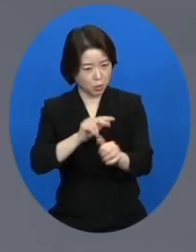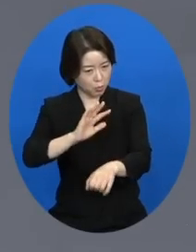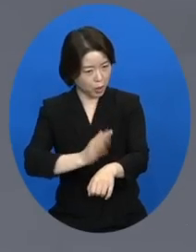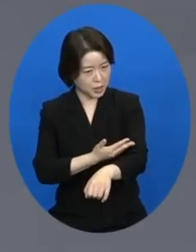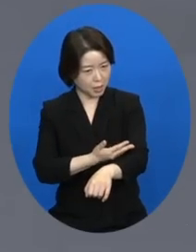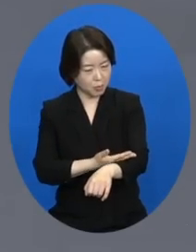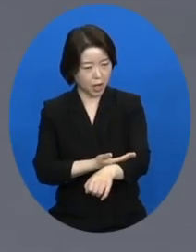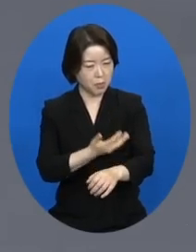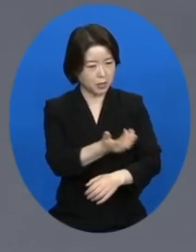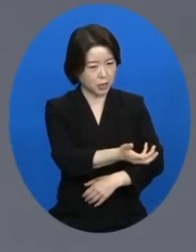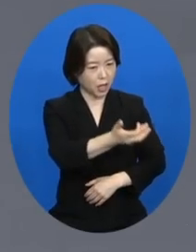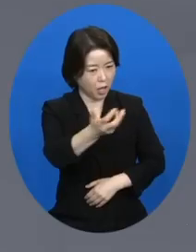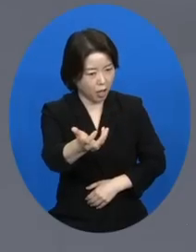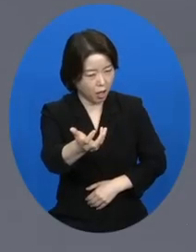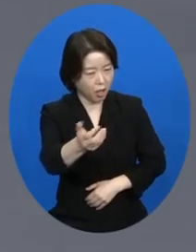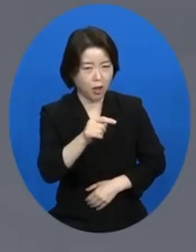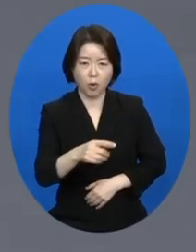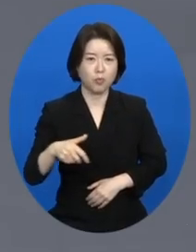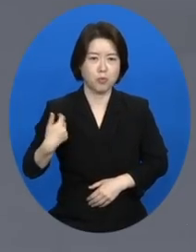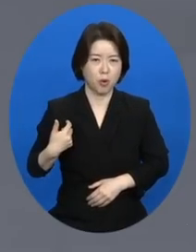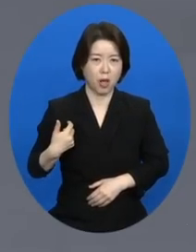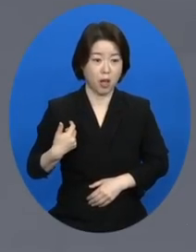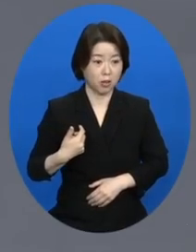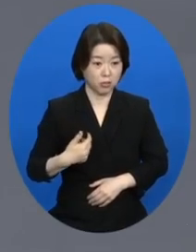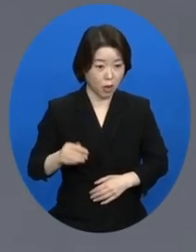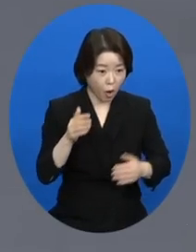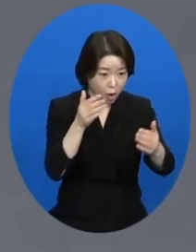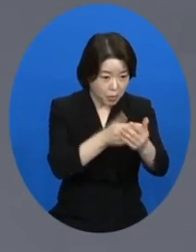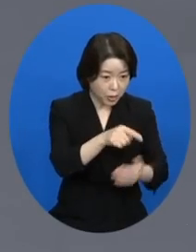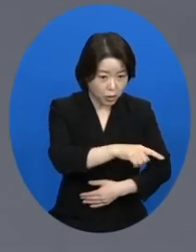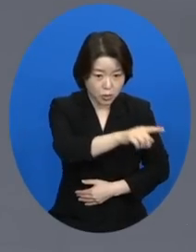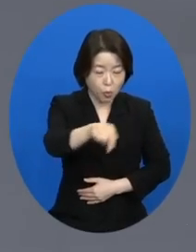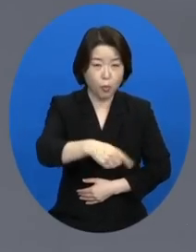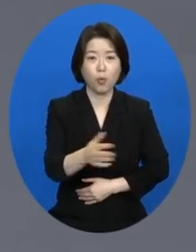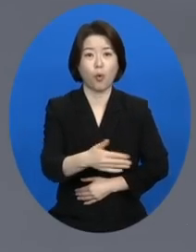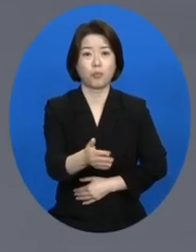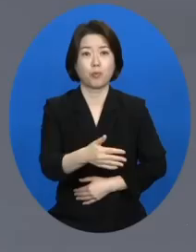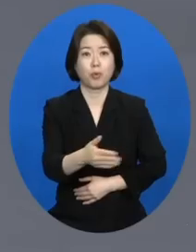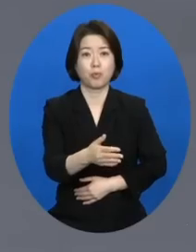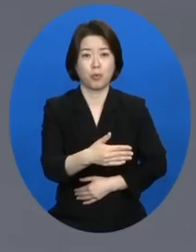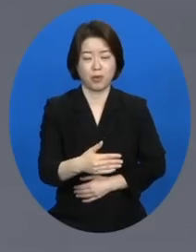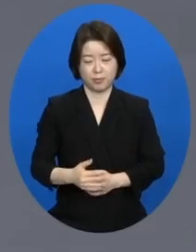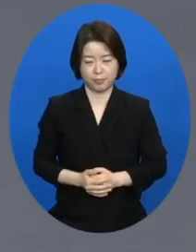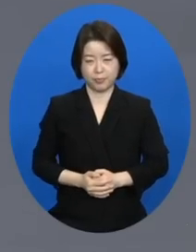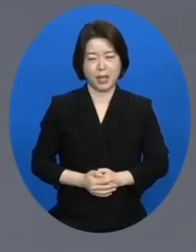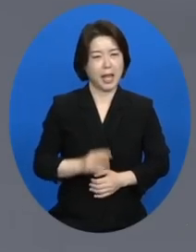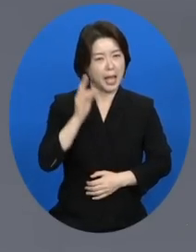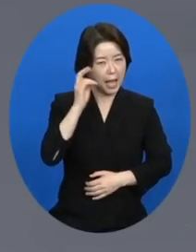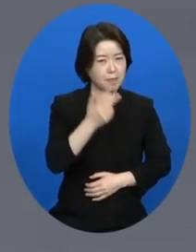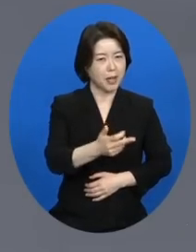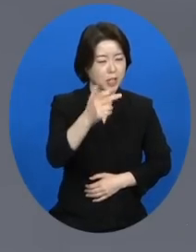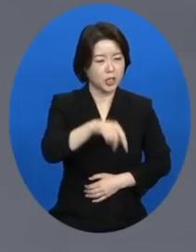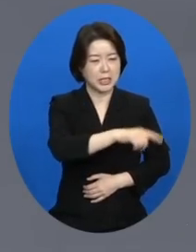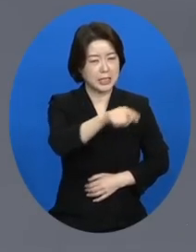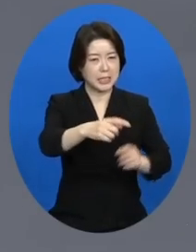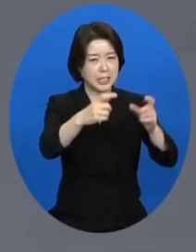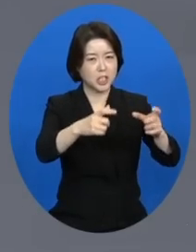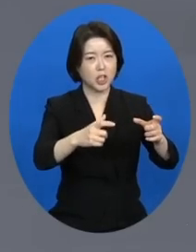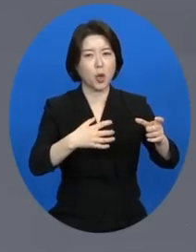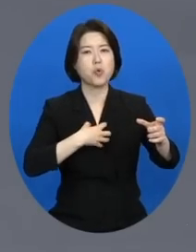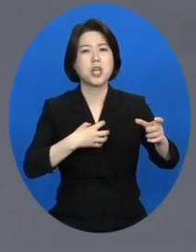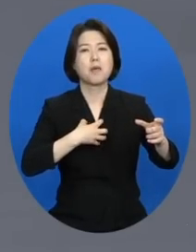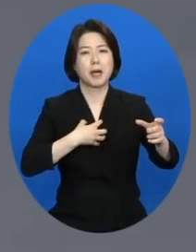아니면 다른 데로 간 것이죠. 아마도 요셉의 형들도 이 세겜 지역이 위험했다라고 판단한 것 같습니다.